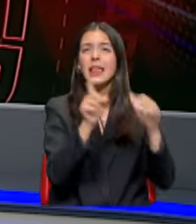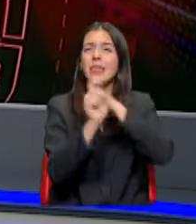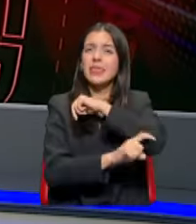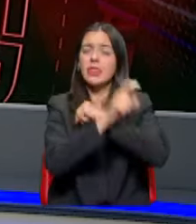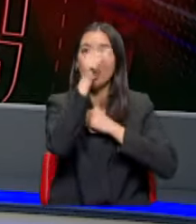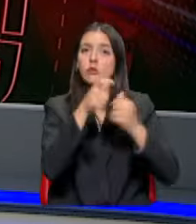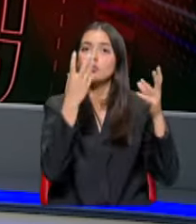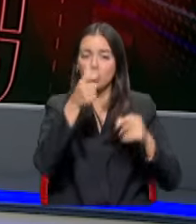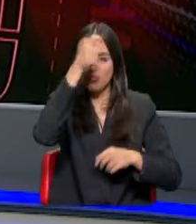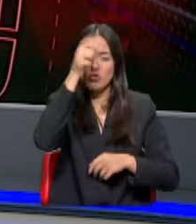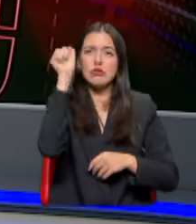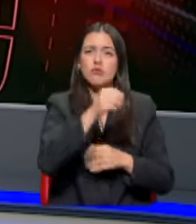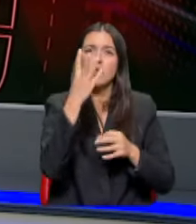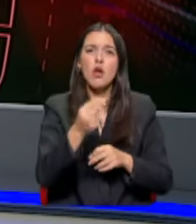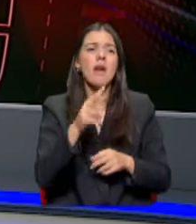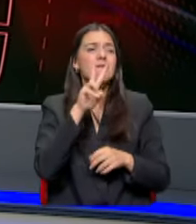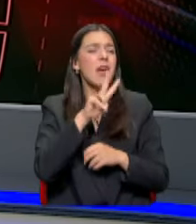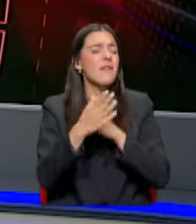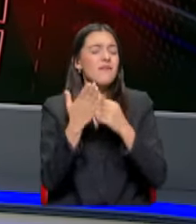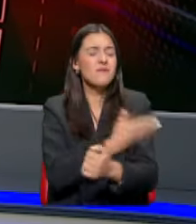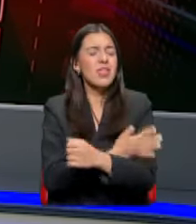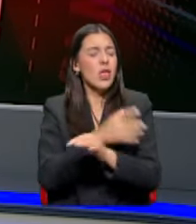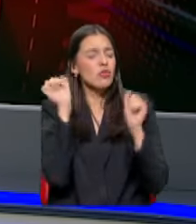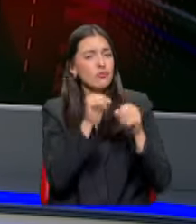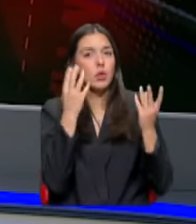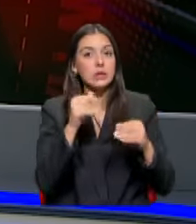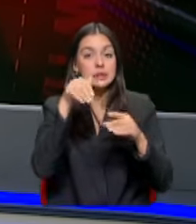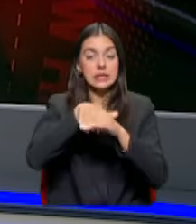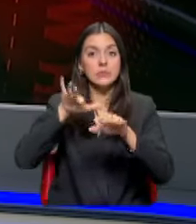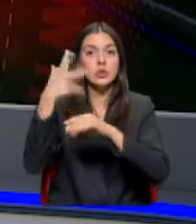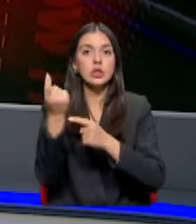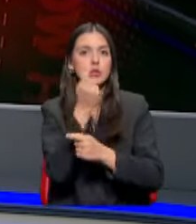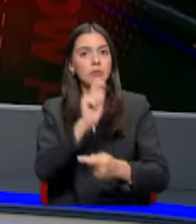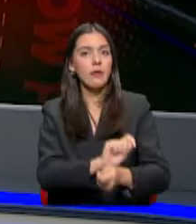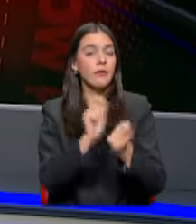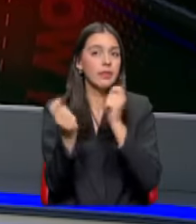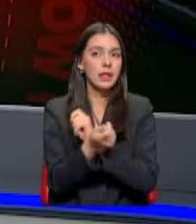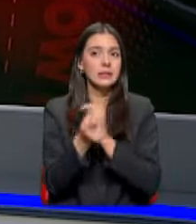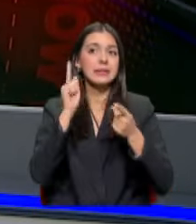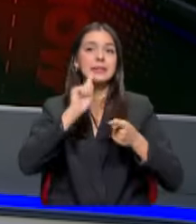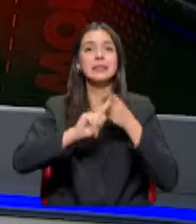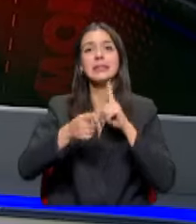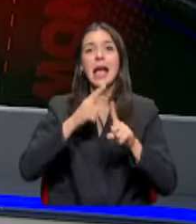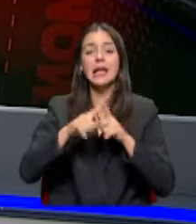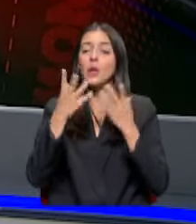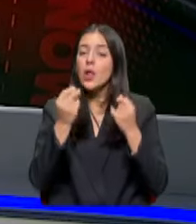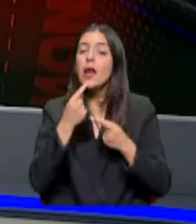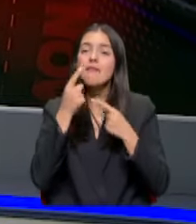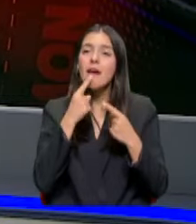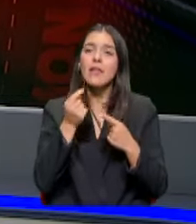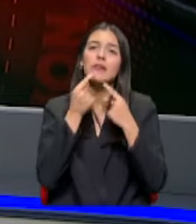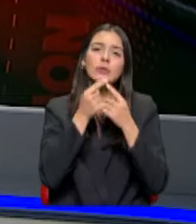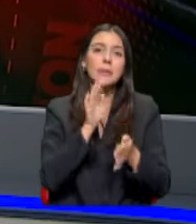terörist olur, Türk düşmanı olur, vatan haini olur, her şey olur. Seçimden sonra işler değişir. Siyaseten edilen laflar